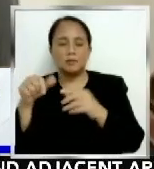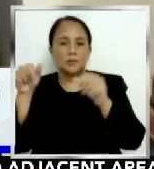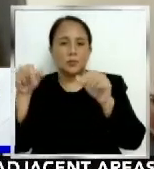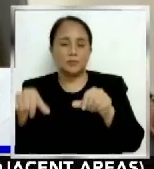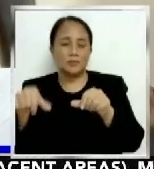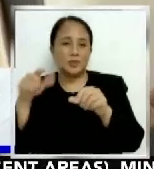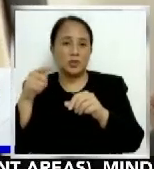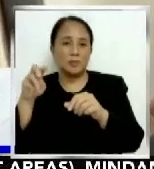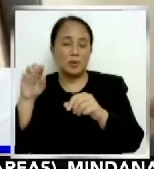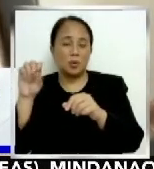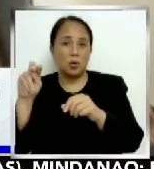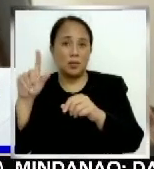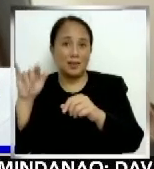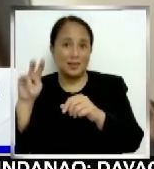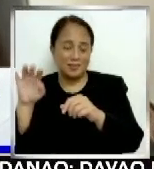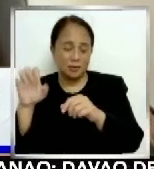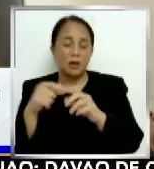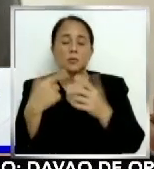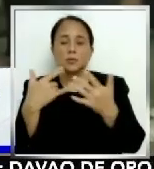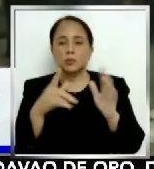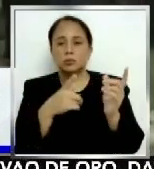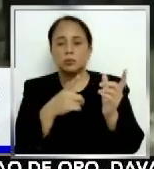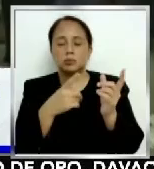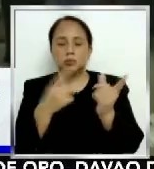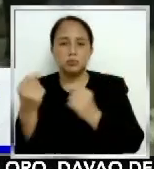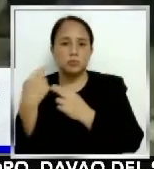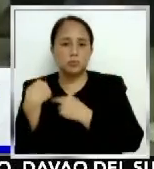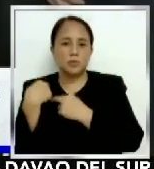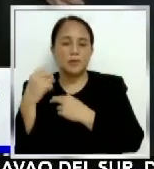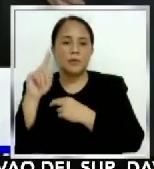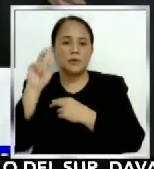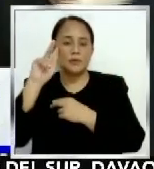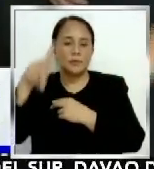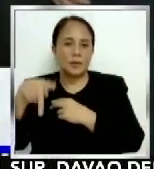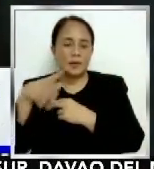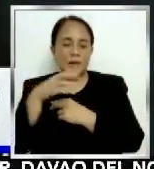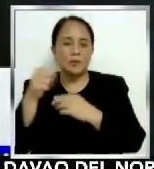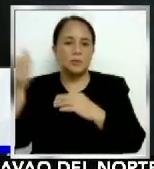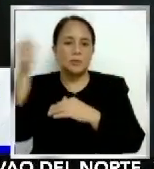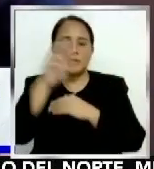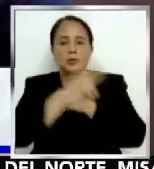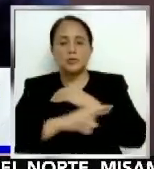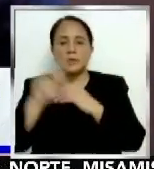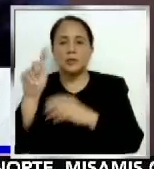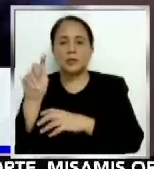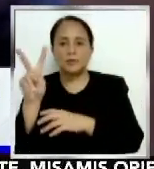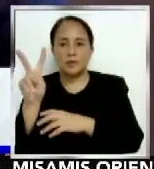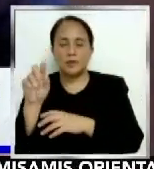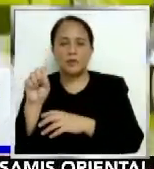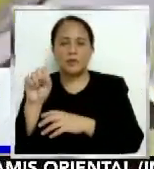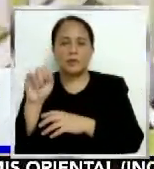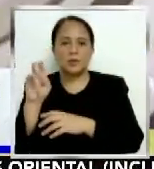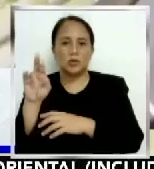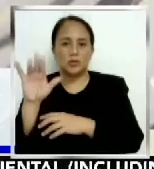Kasabay nito, patuloy niyang gagampanan ang tungkulin bilang First Vice President at head ng Regional TV and Synergy. Si Amoroso ang